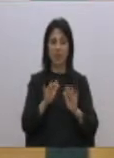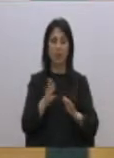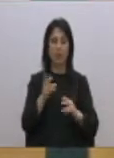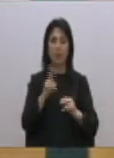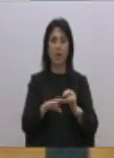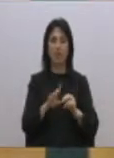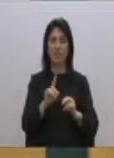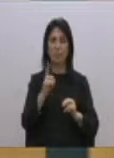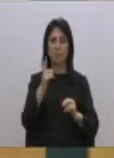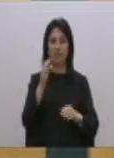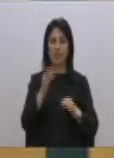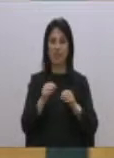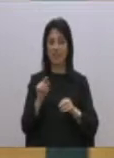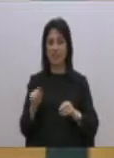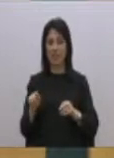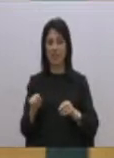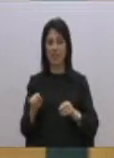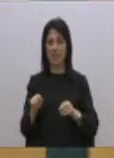დასრულებულა